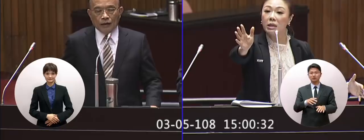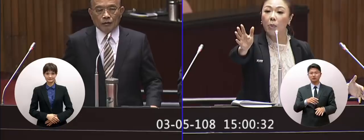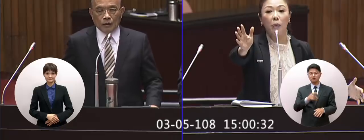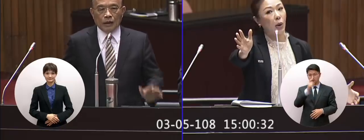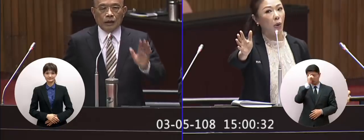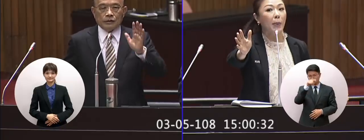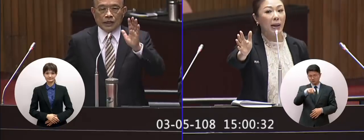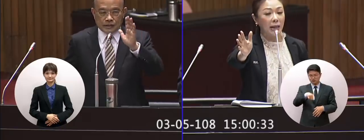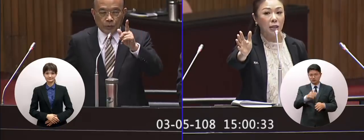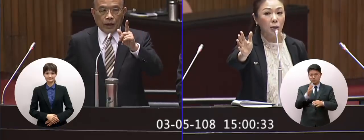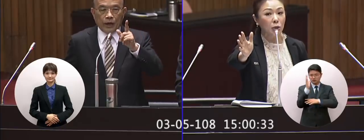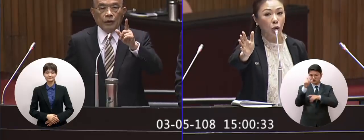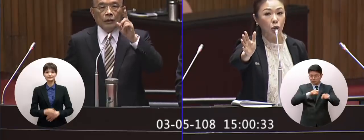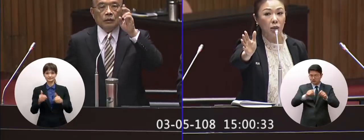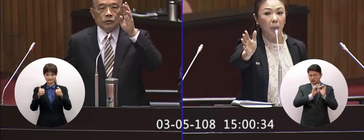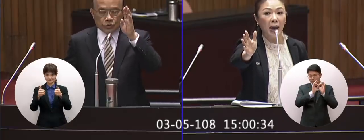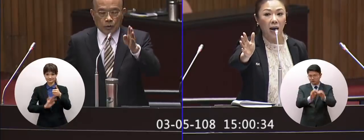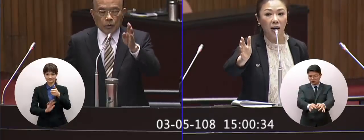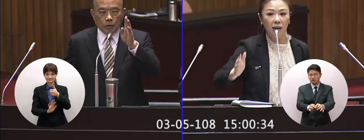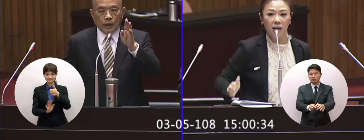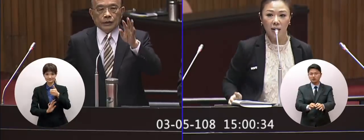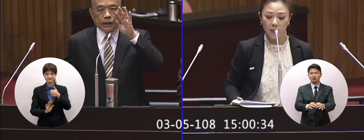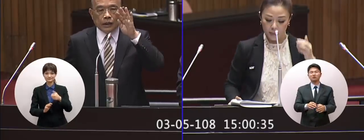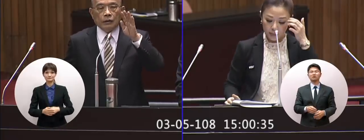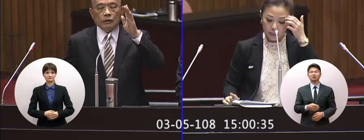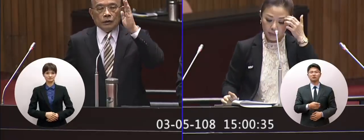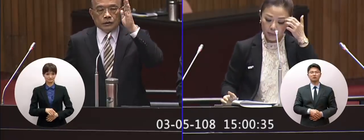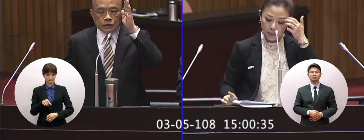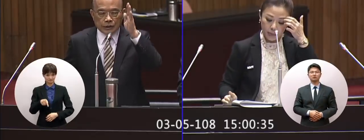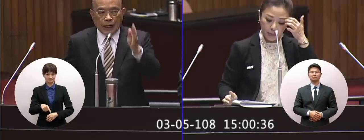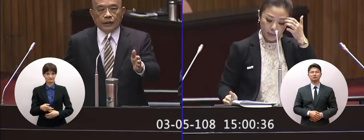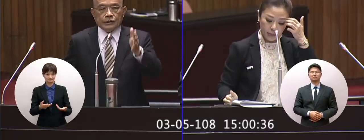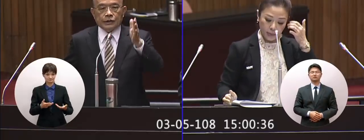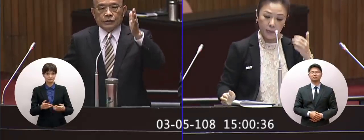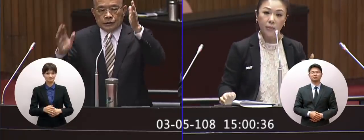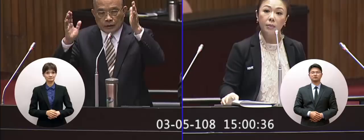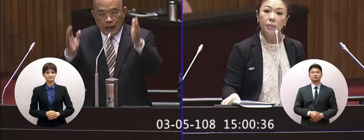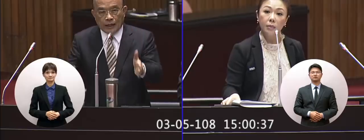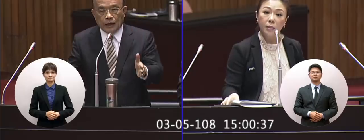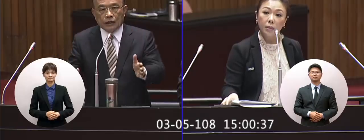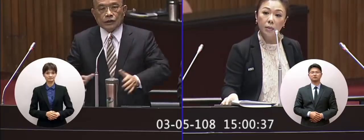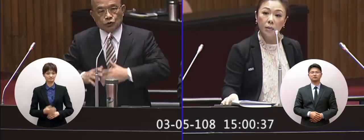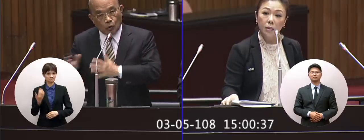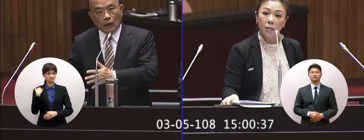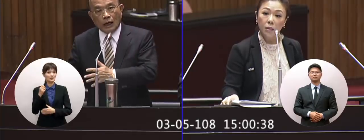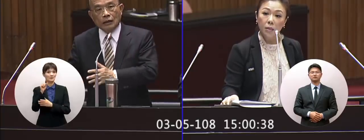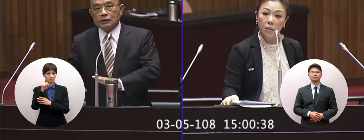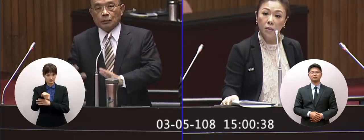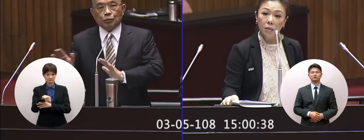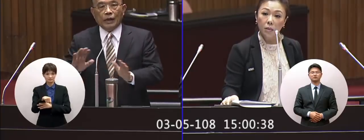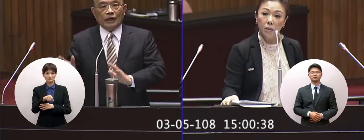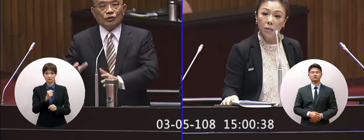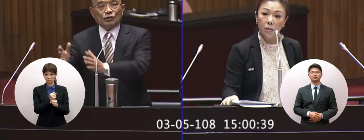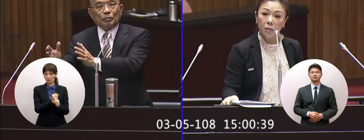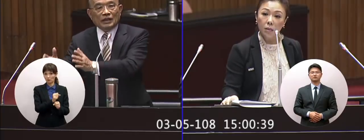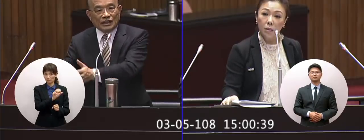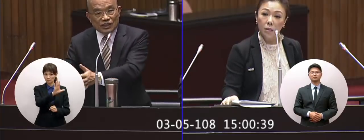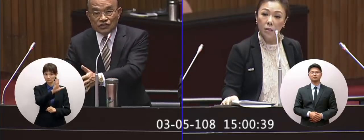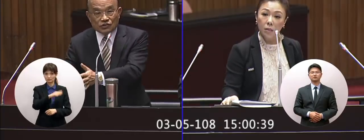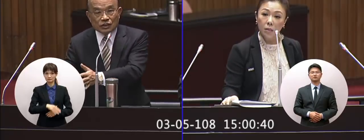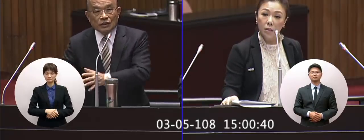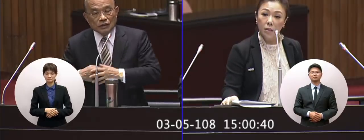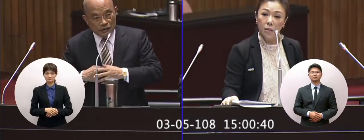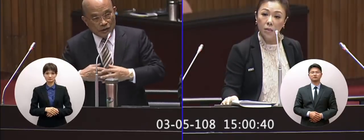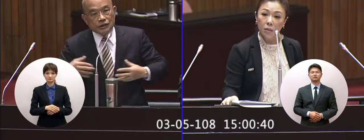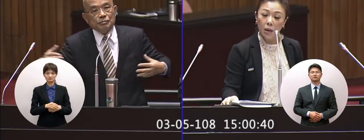来，姑姑等等，不然我会买， 谢谢 是不是选举支票？ 委员，这个既然已经答应了，而且做了，这不会说变